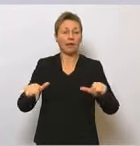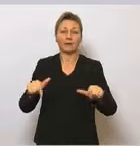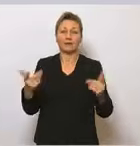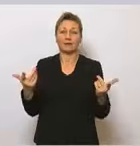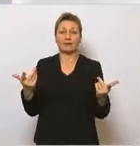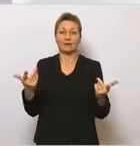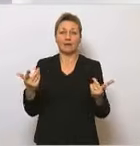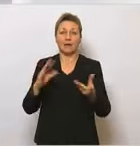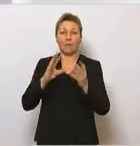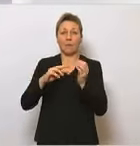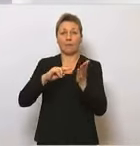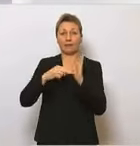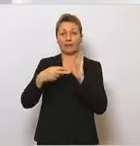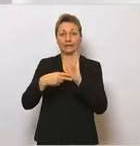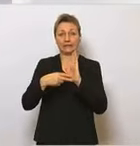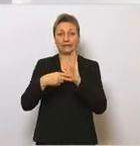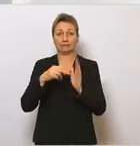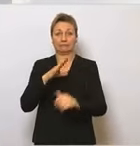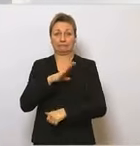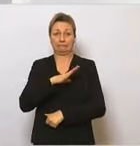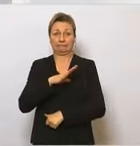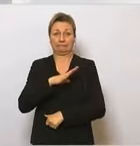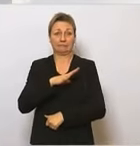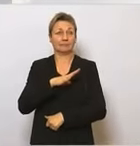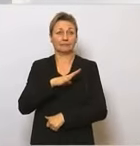we have a technical... Nous avons un problème technique.